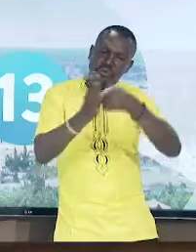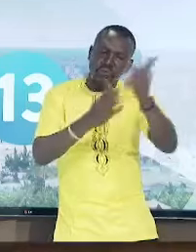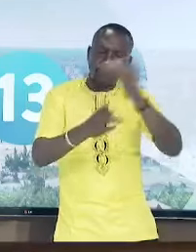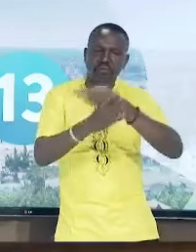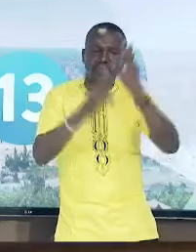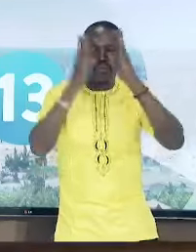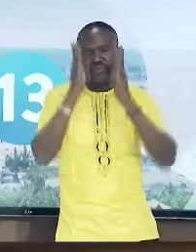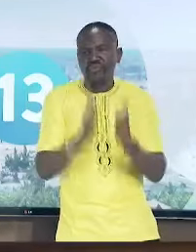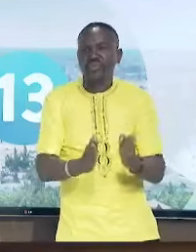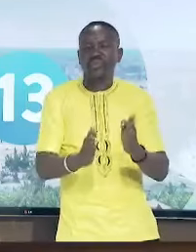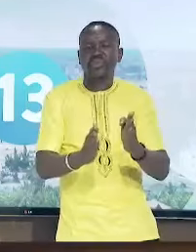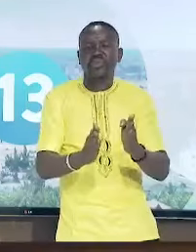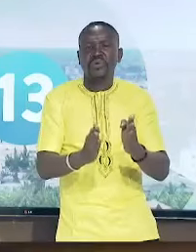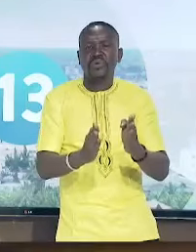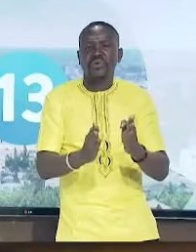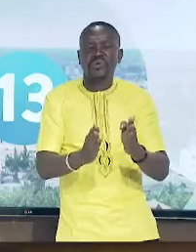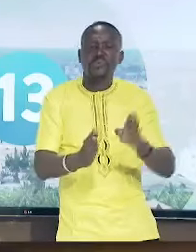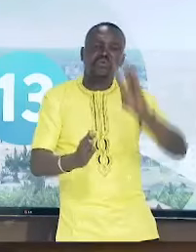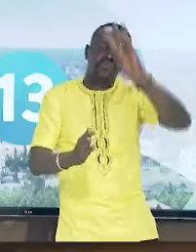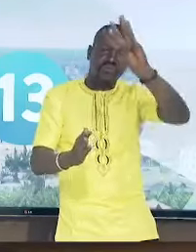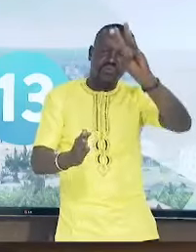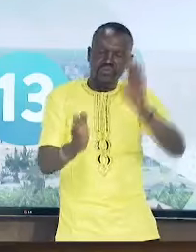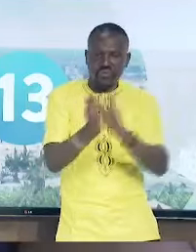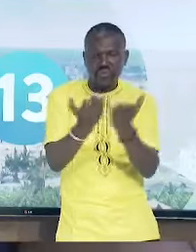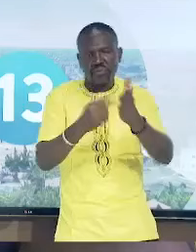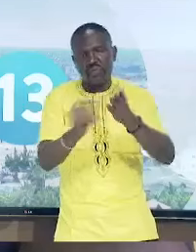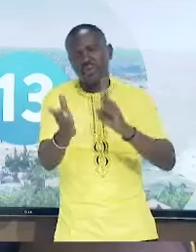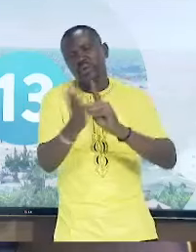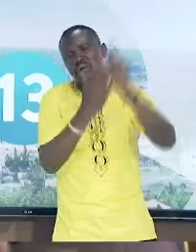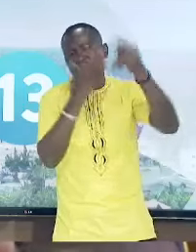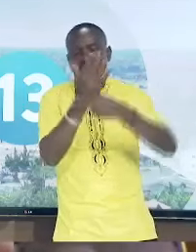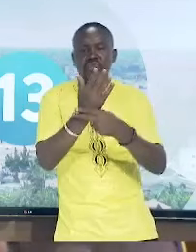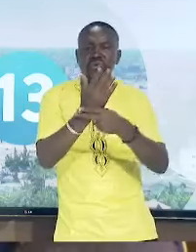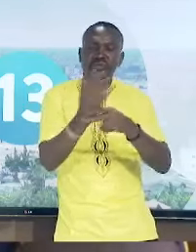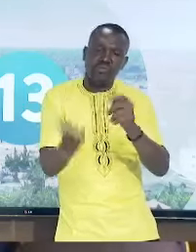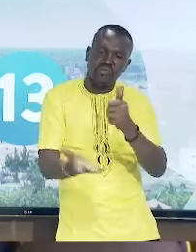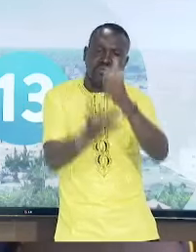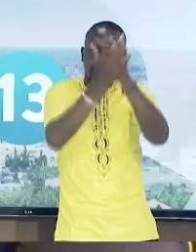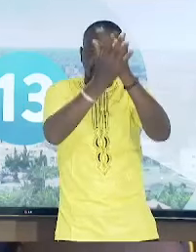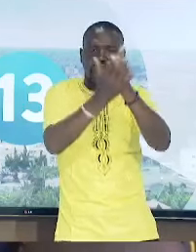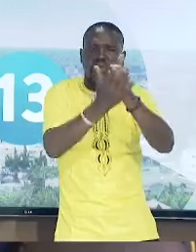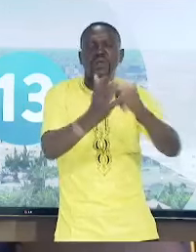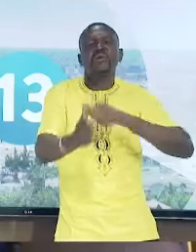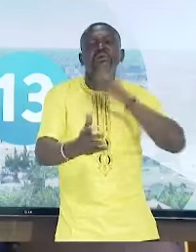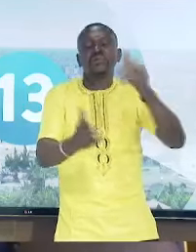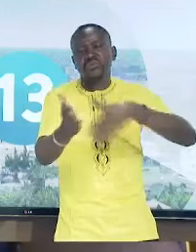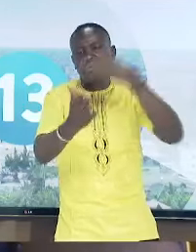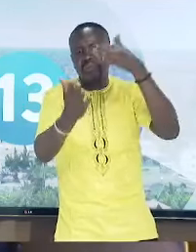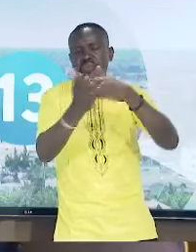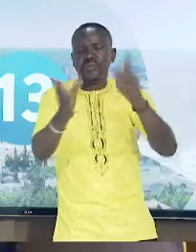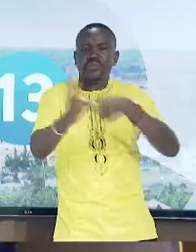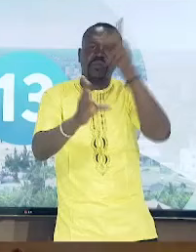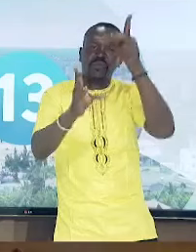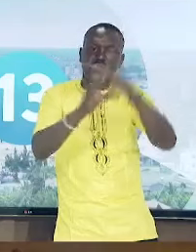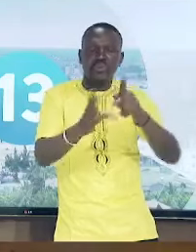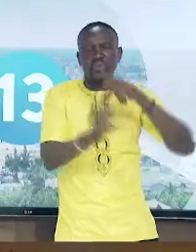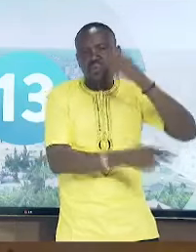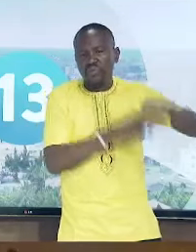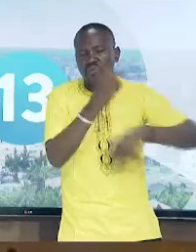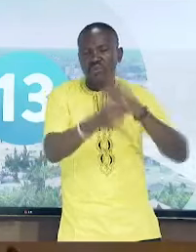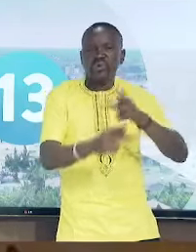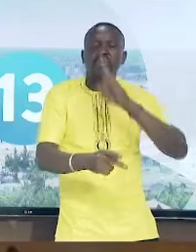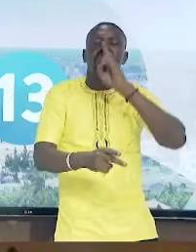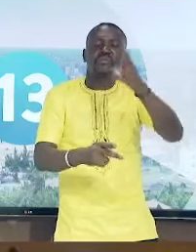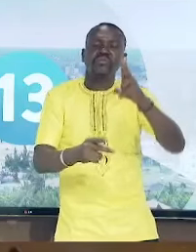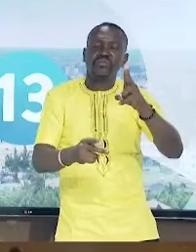formateurs. 6 modules de formation développés par la cellule d'appui à la décentralisation et participation citoyenne sont